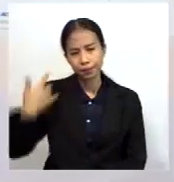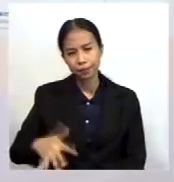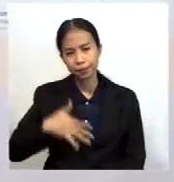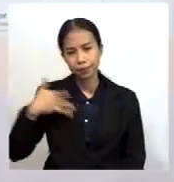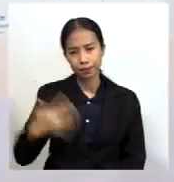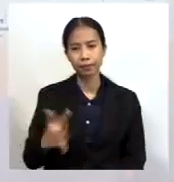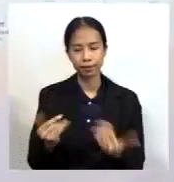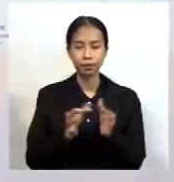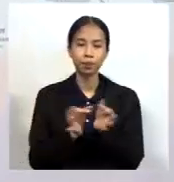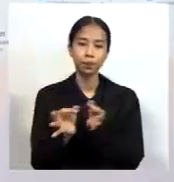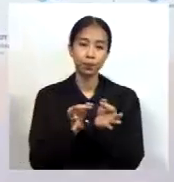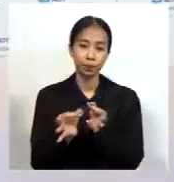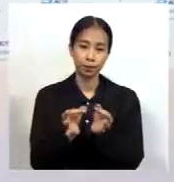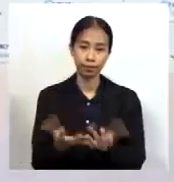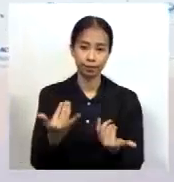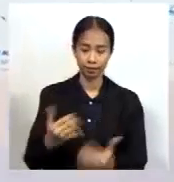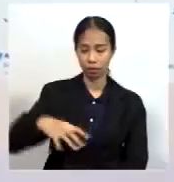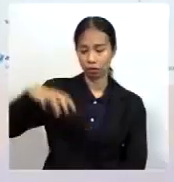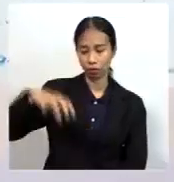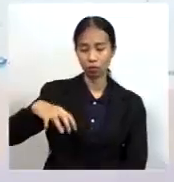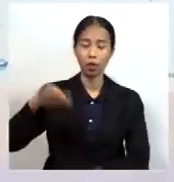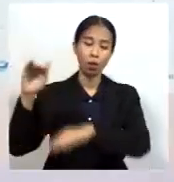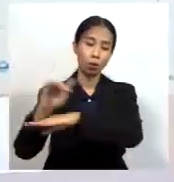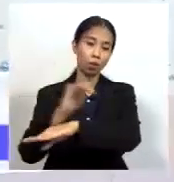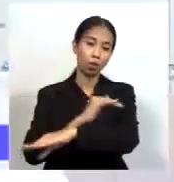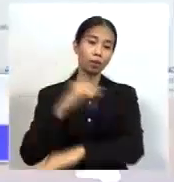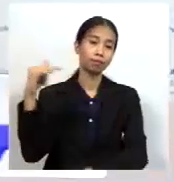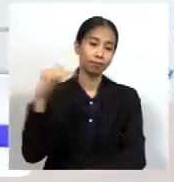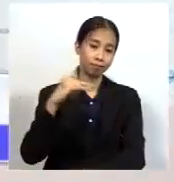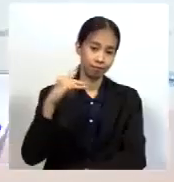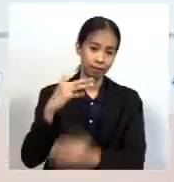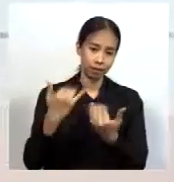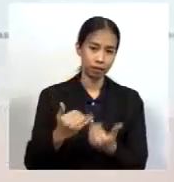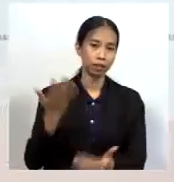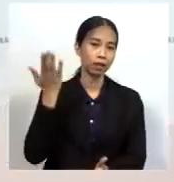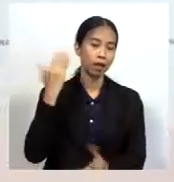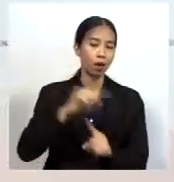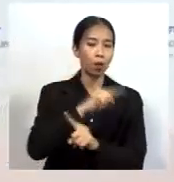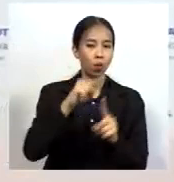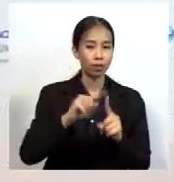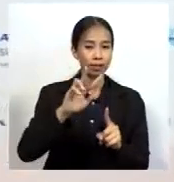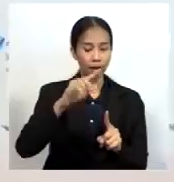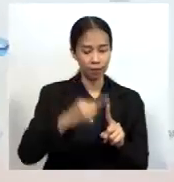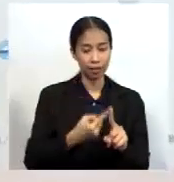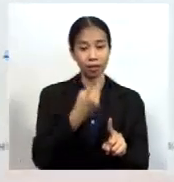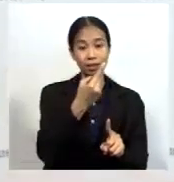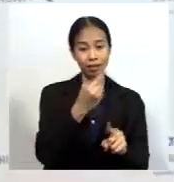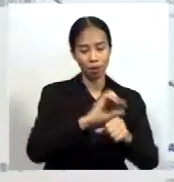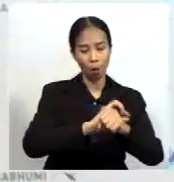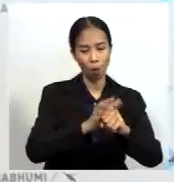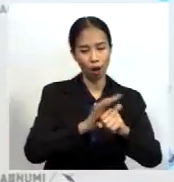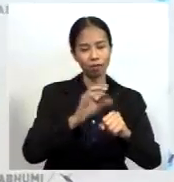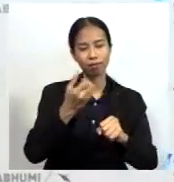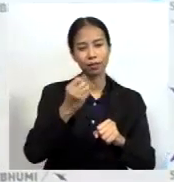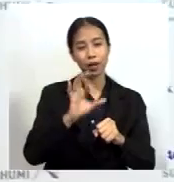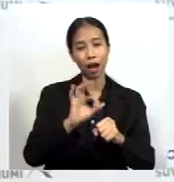กราบเรียนอย่างนี้ครับสนามบินสุวรรณภูมิเนี่ยตั้งแต่เมื่อมีกรณีโคโรนาไวรัสเนี่ยประมาณ3มกราคมนะครับเรายังคง